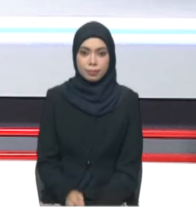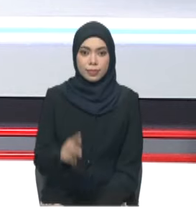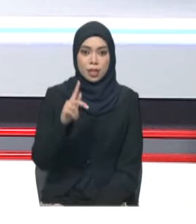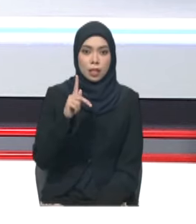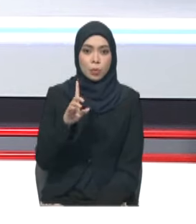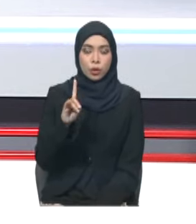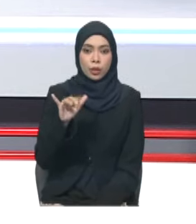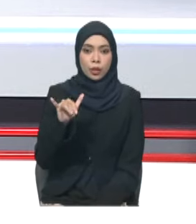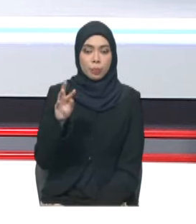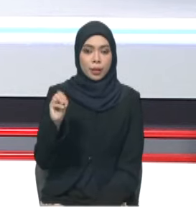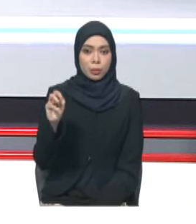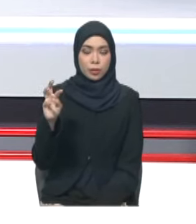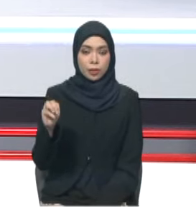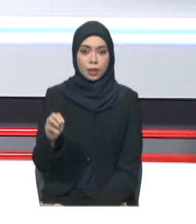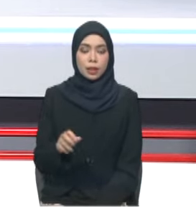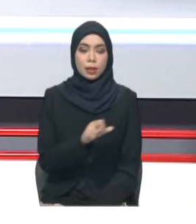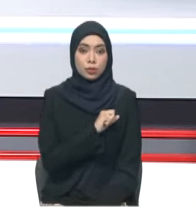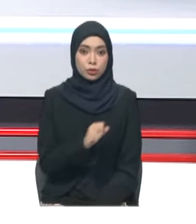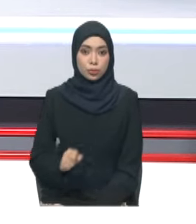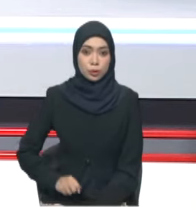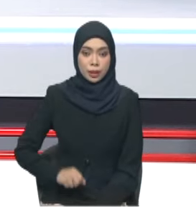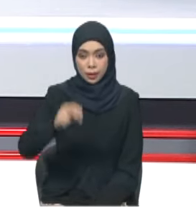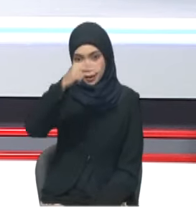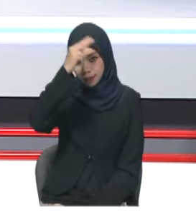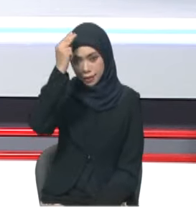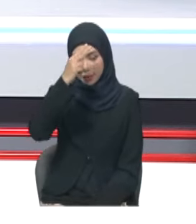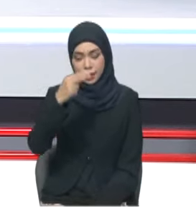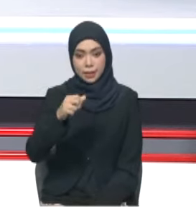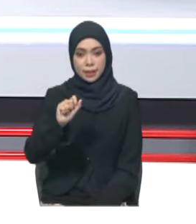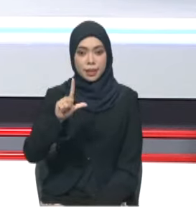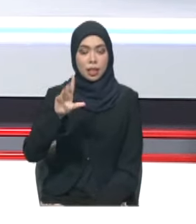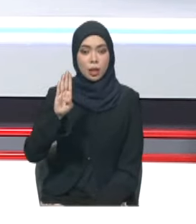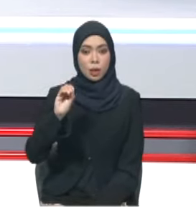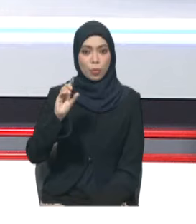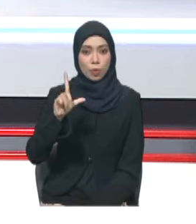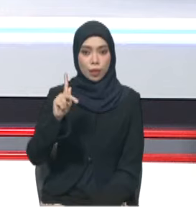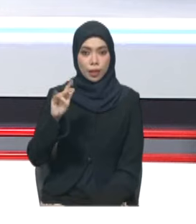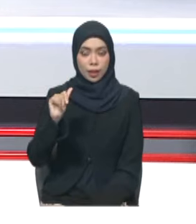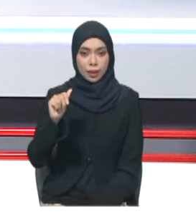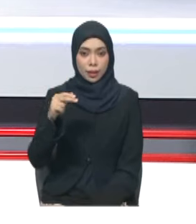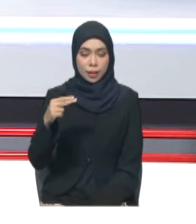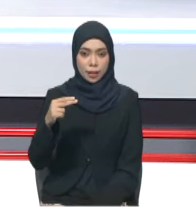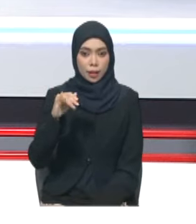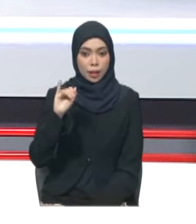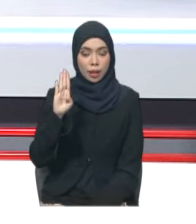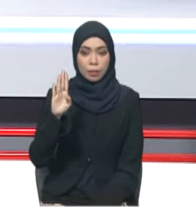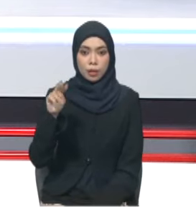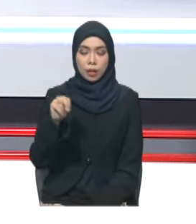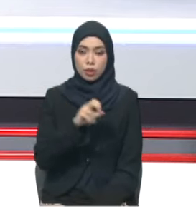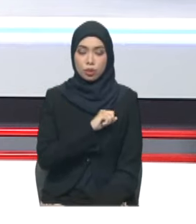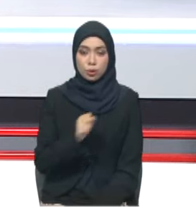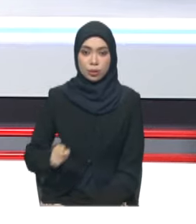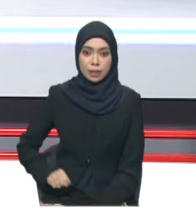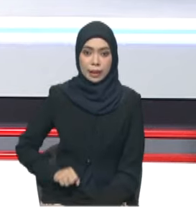Kebawah Duli Yang Maha Mulia, Paduka Seri Baginda Sultan Haji Hassan Al-Bulkiah Mu'izzaddin Wad-Daulah, Ibni Almarhum Sultan Haji Omar